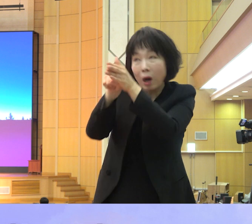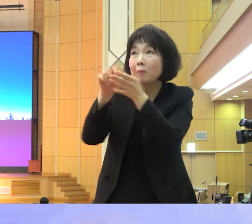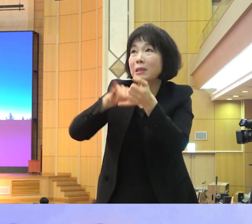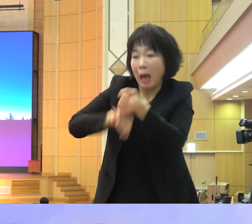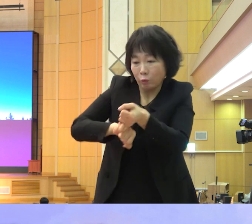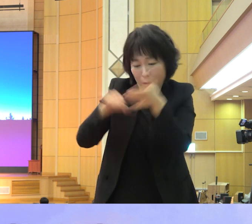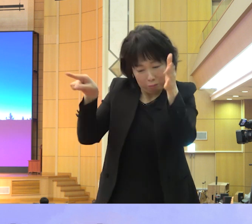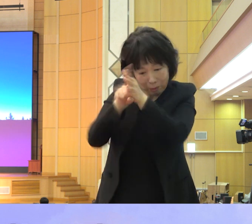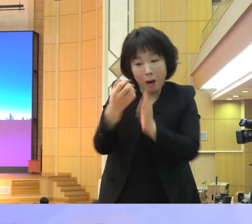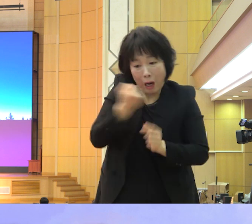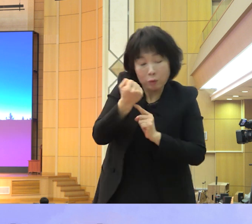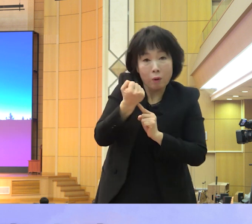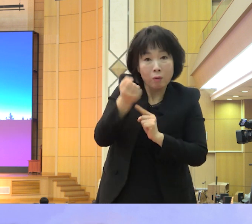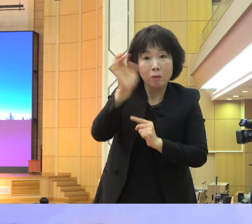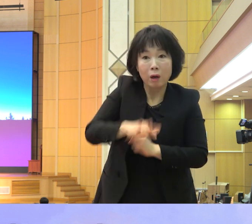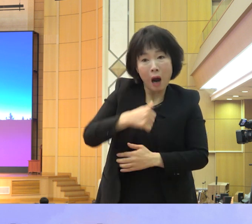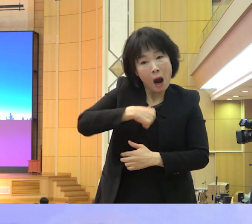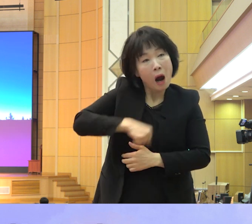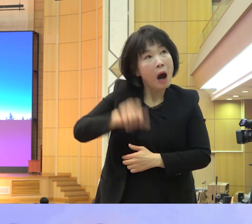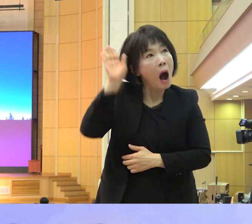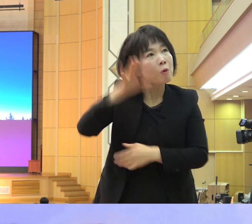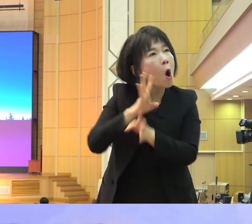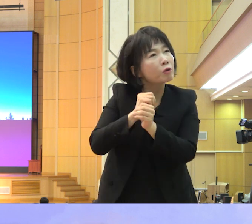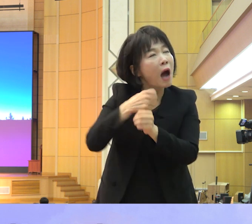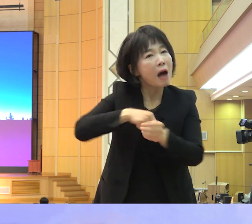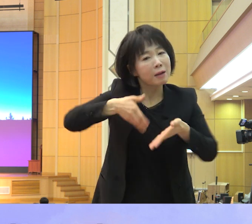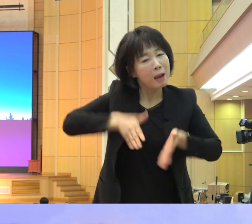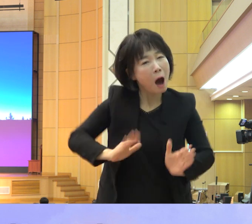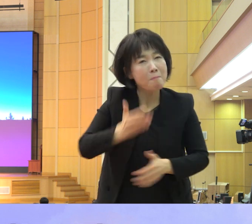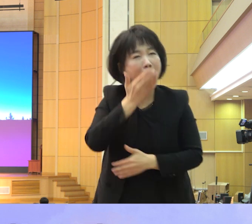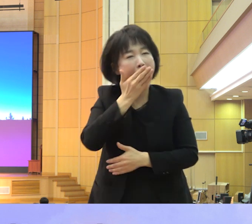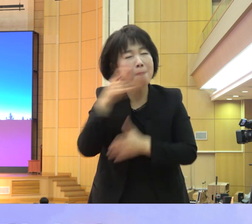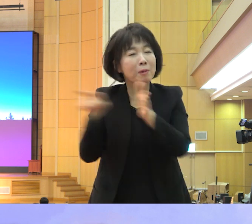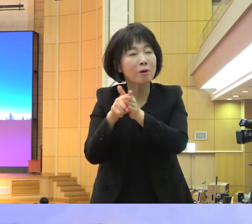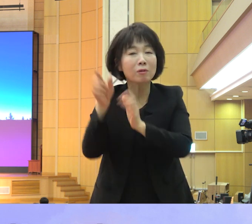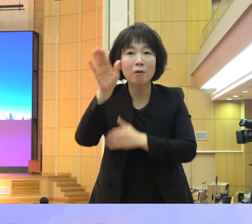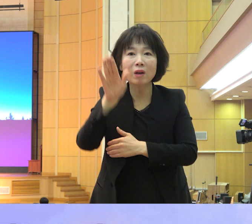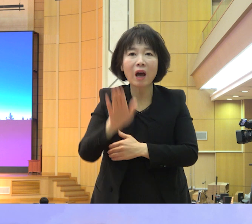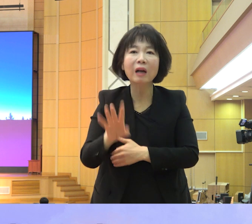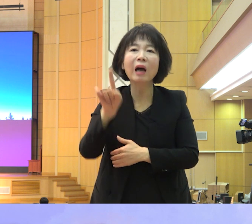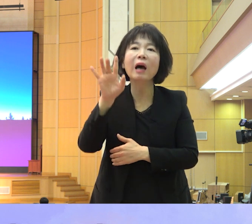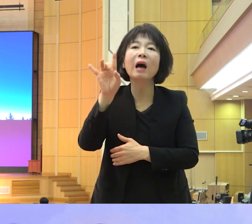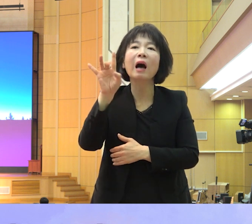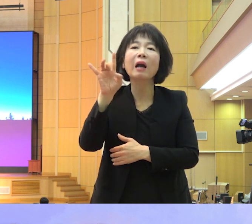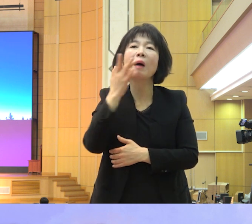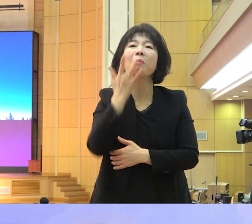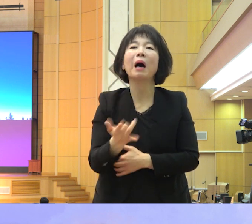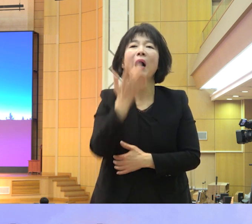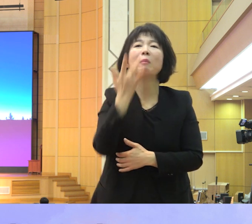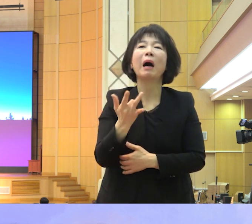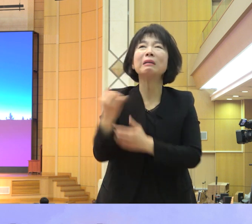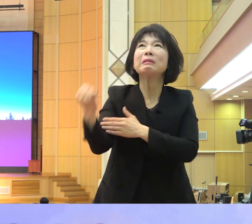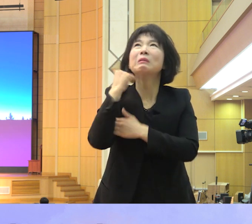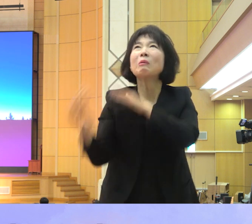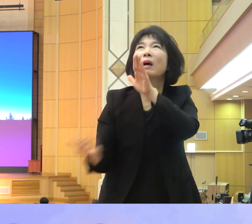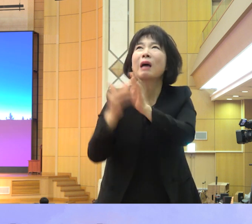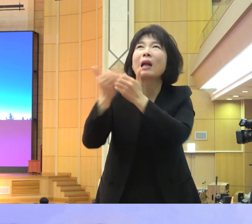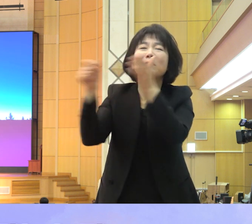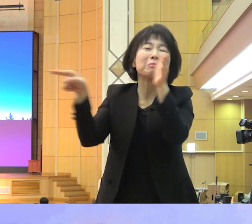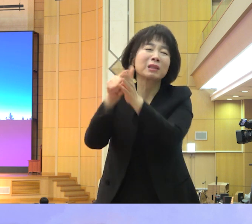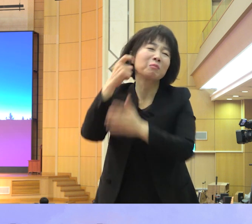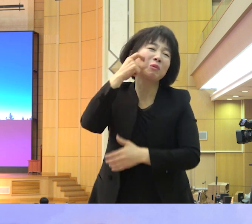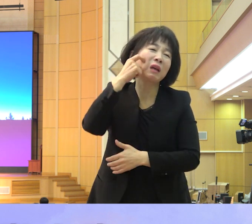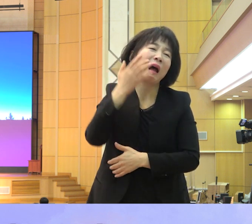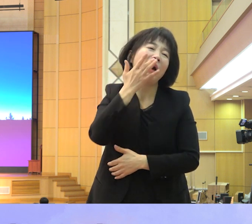약속도 믿고 그래서 아들 낳을 줄도 믿었으나 전능한 하나님을 믿지 못했구나. 그제서야